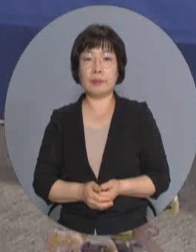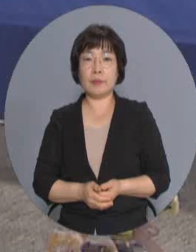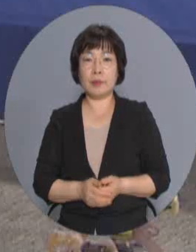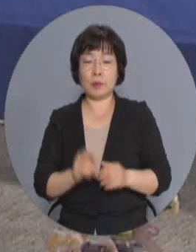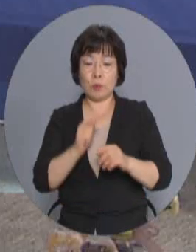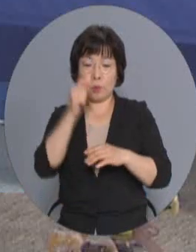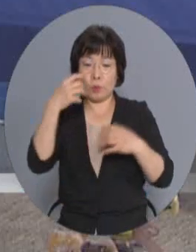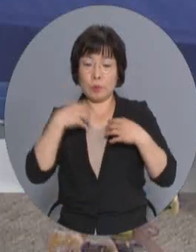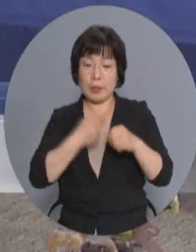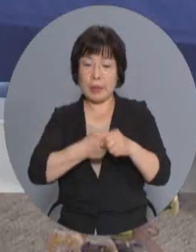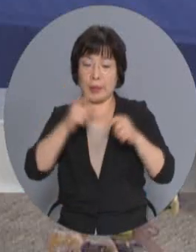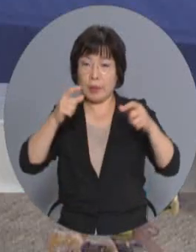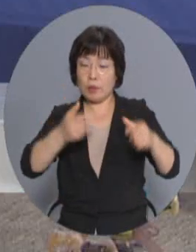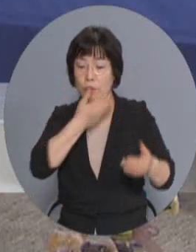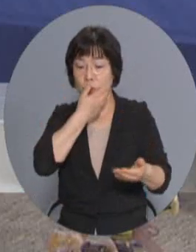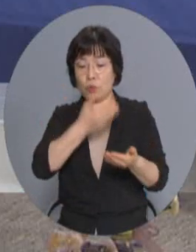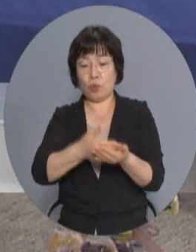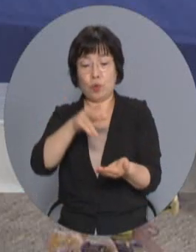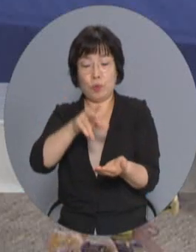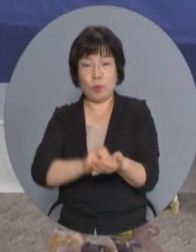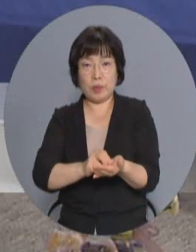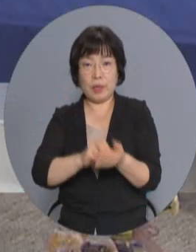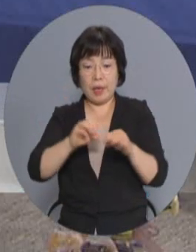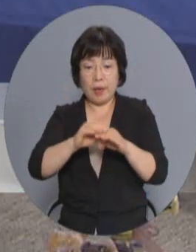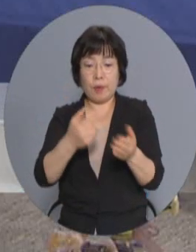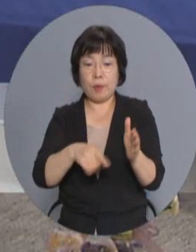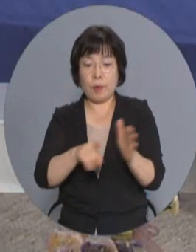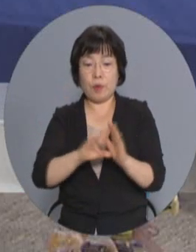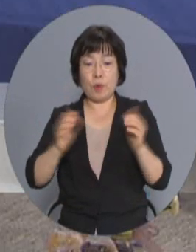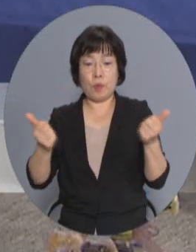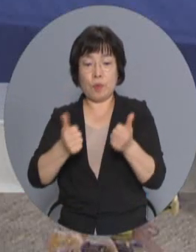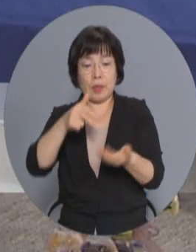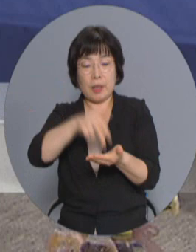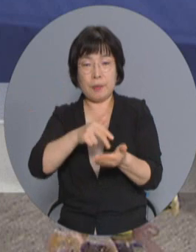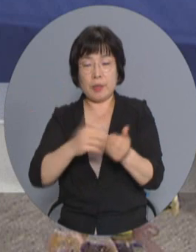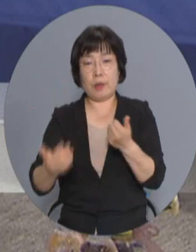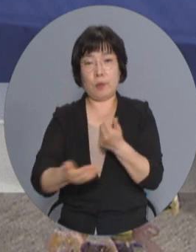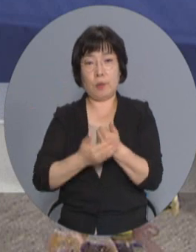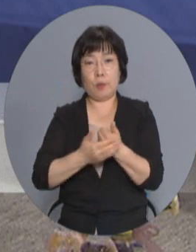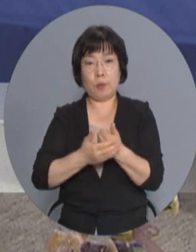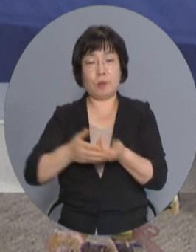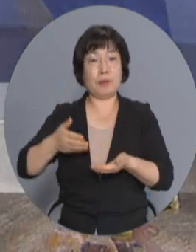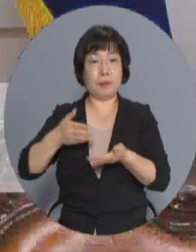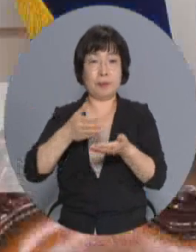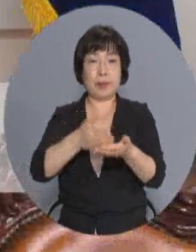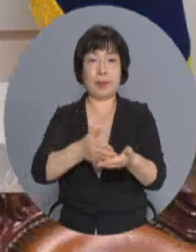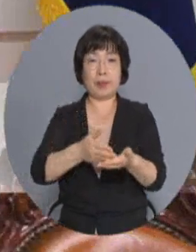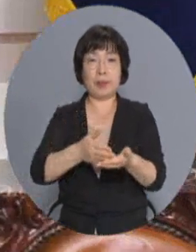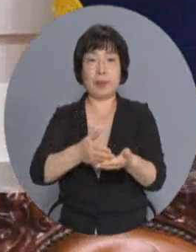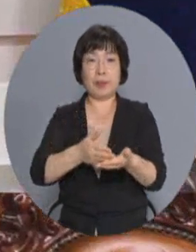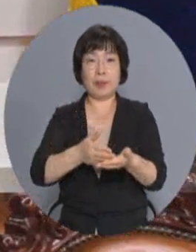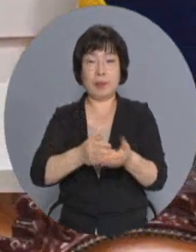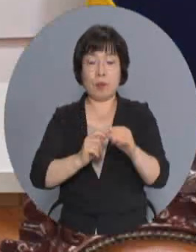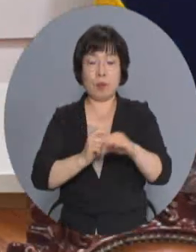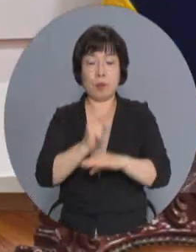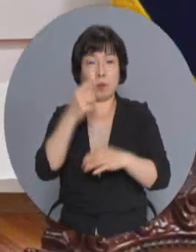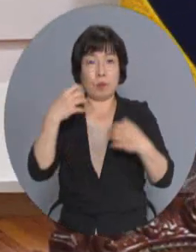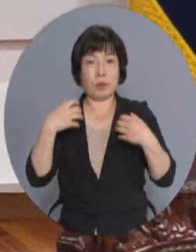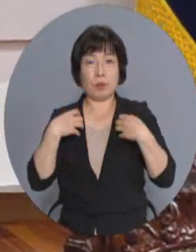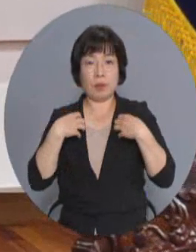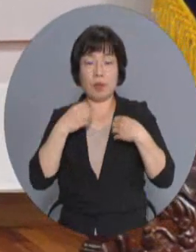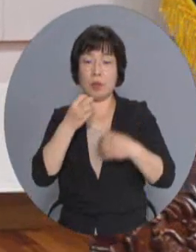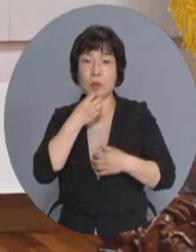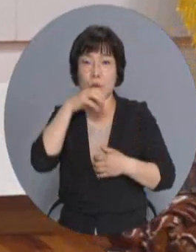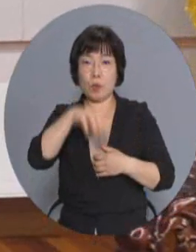고흥군이 내년 지역의 주요 현안 사업에 대한 국회 차원에 적극적인 지원을 건의했습니다 고흥군은 최근